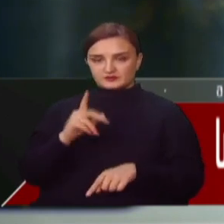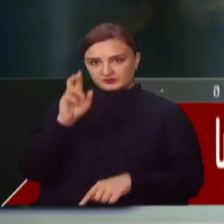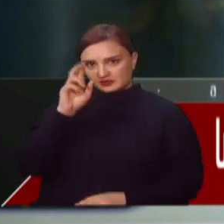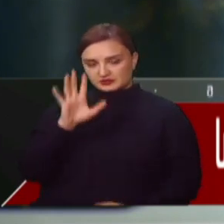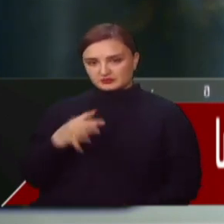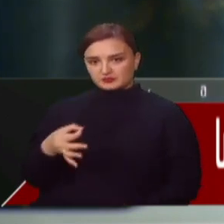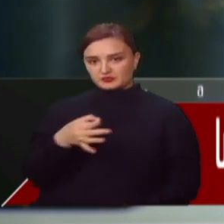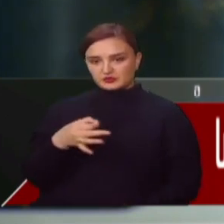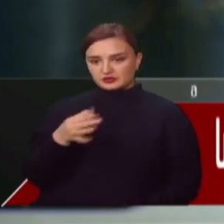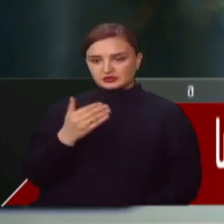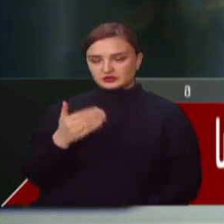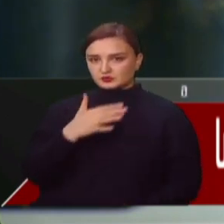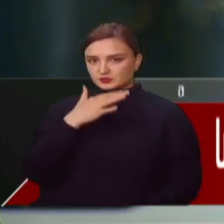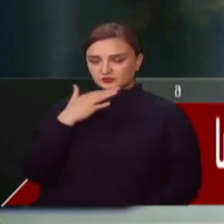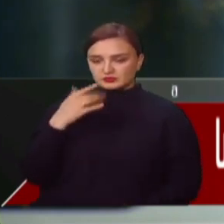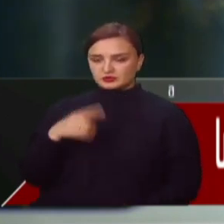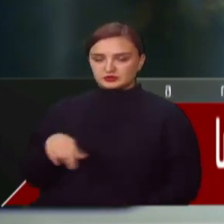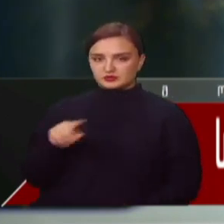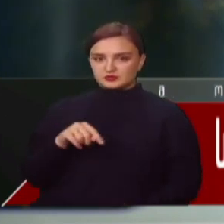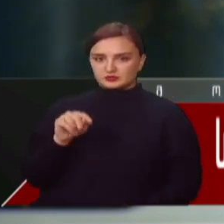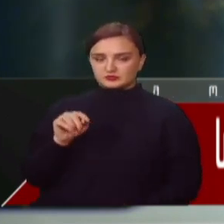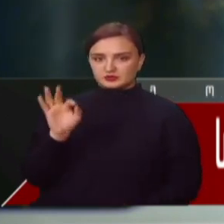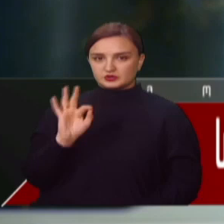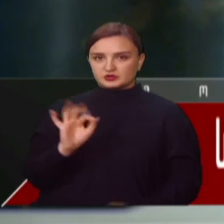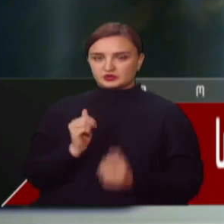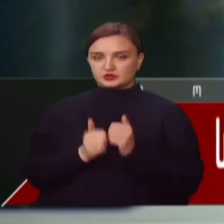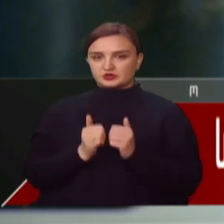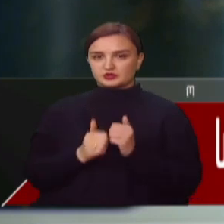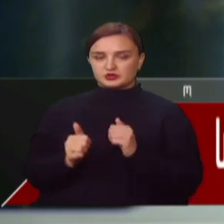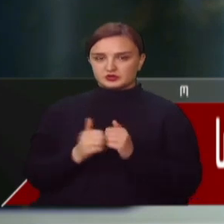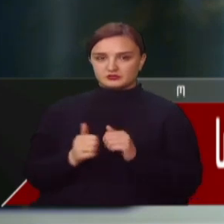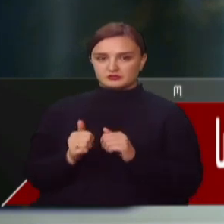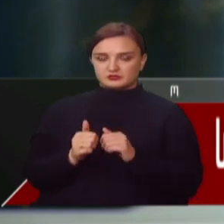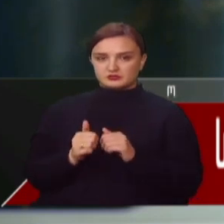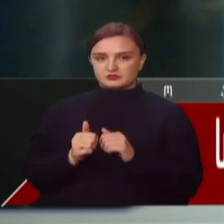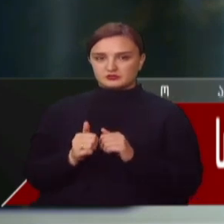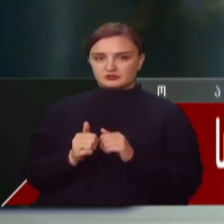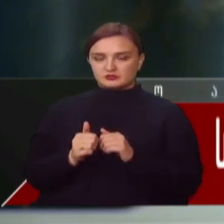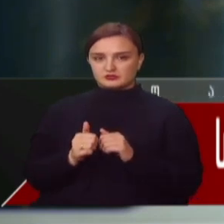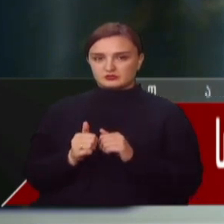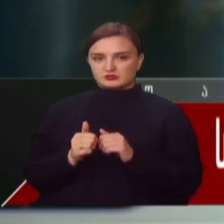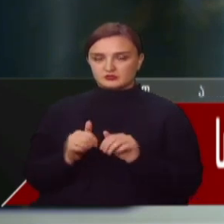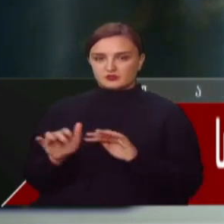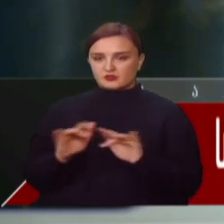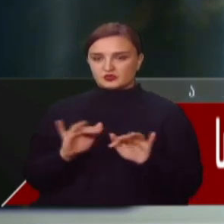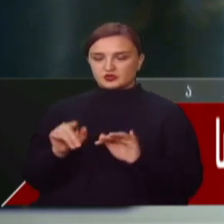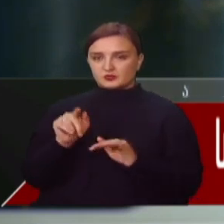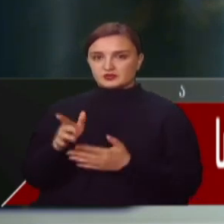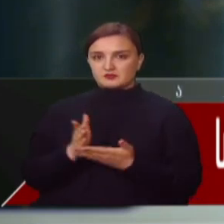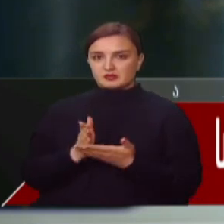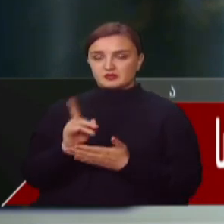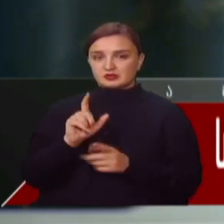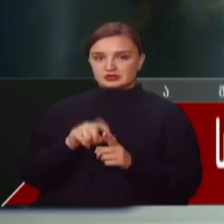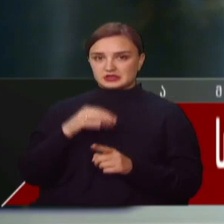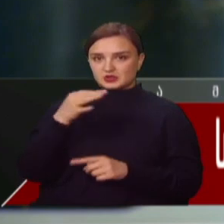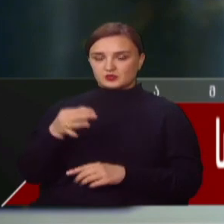არასამთავრობო ორგანიზაციების დიდი ნაწილი გააფთრებით ინტენსიურად მოძრაობს იმ მიმართულებით, რაც მას